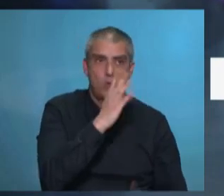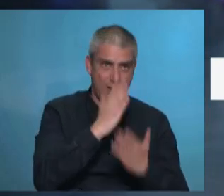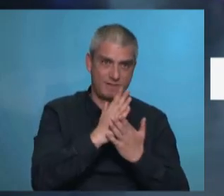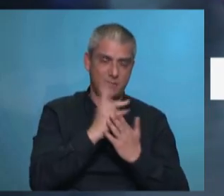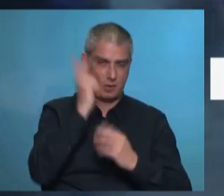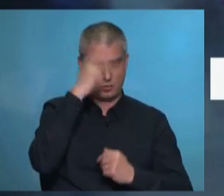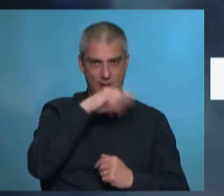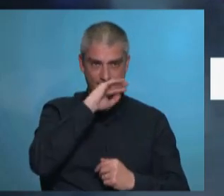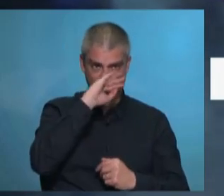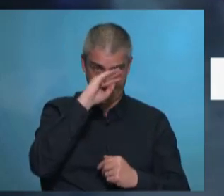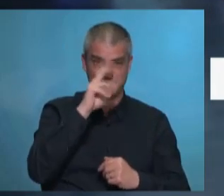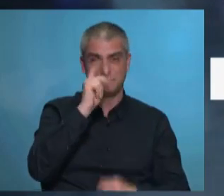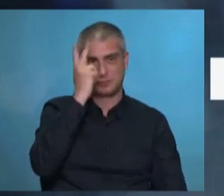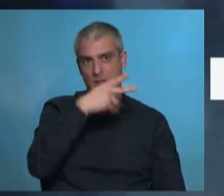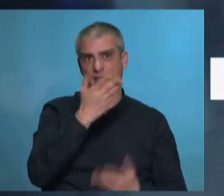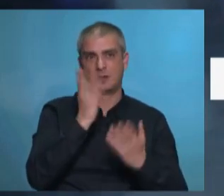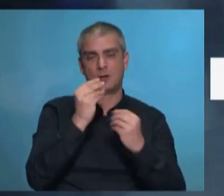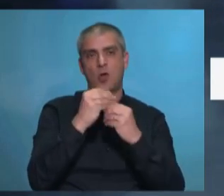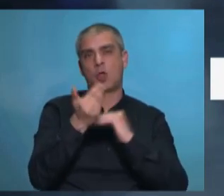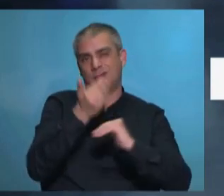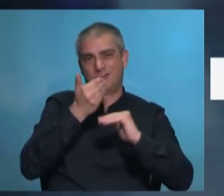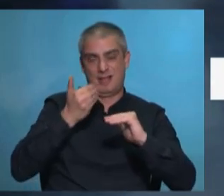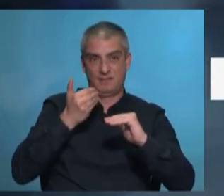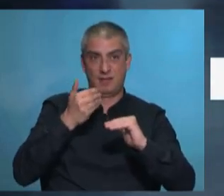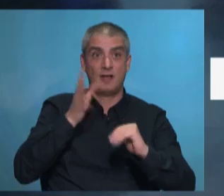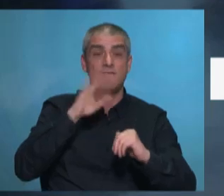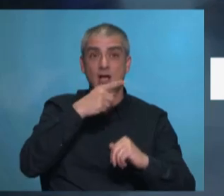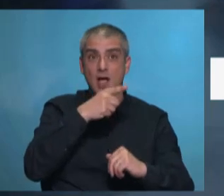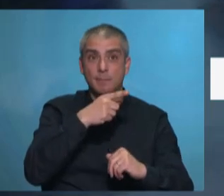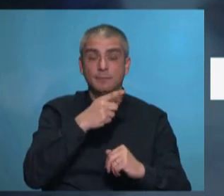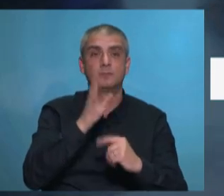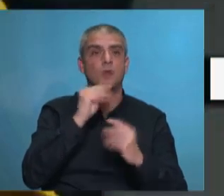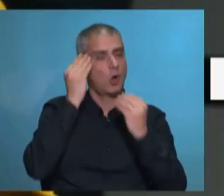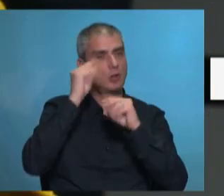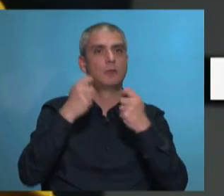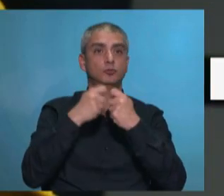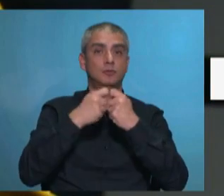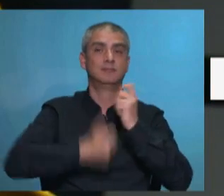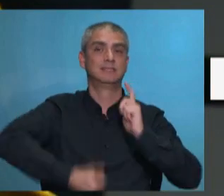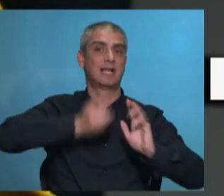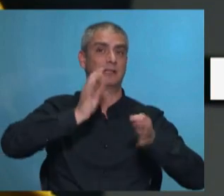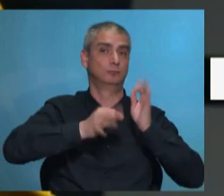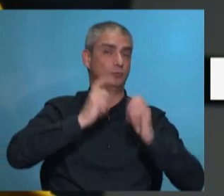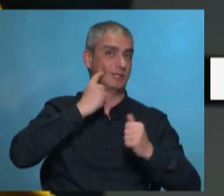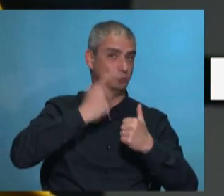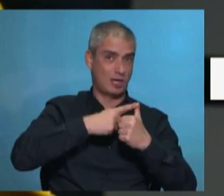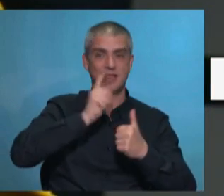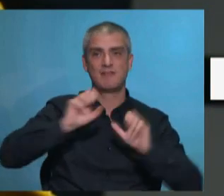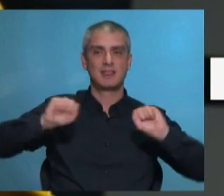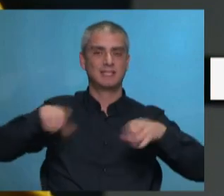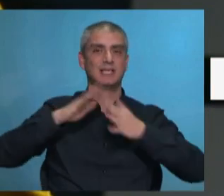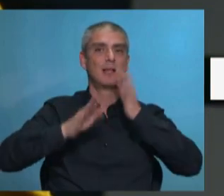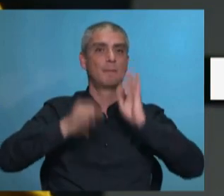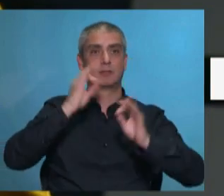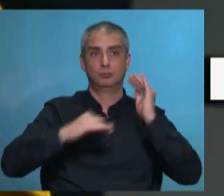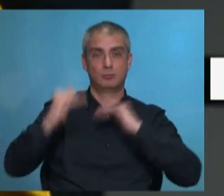להבין, אפשר להבין את זה גם עוד קודם. וחוץ ממנו באמת הודעה משותפת לשרת המשפטים שקד ולנשיאת בית המשפט